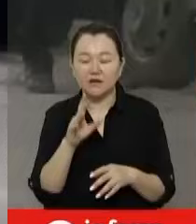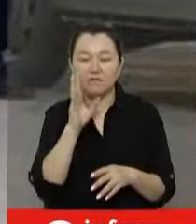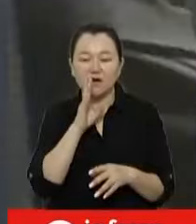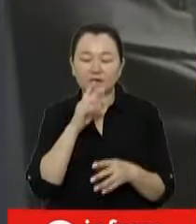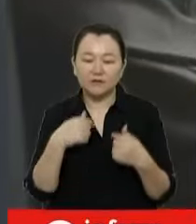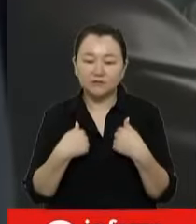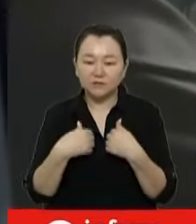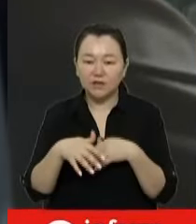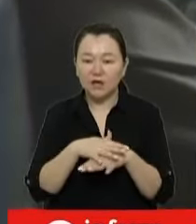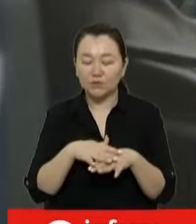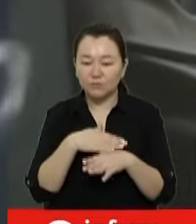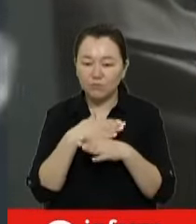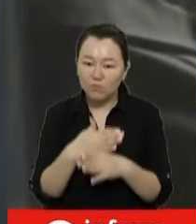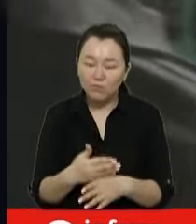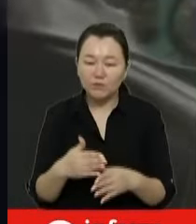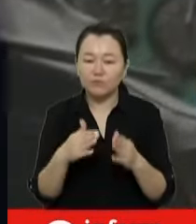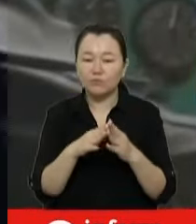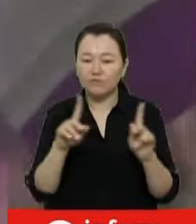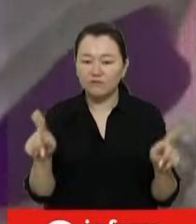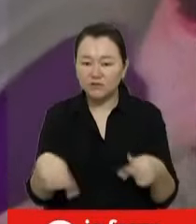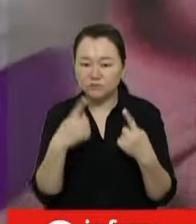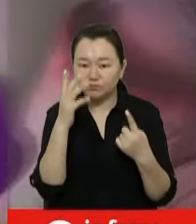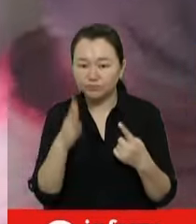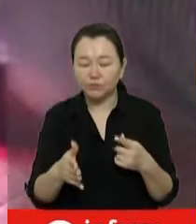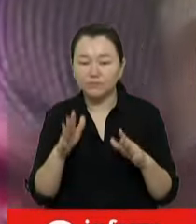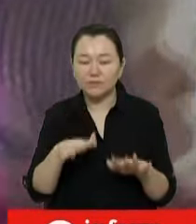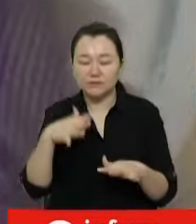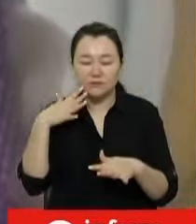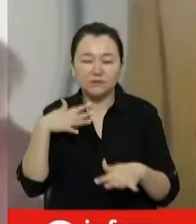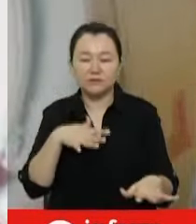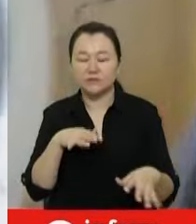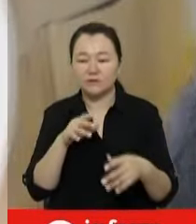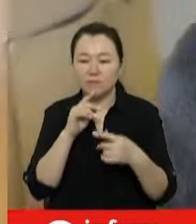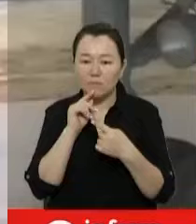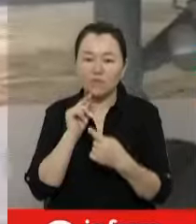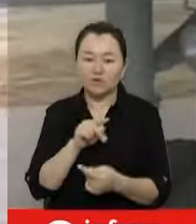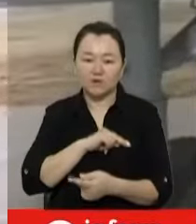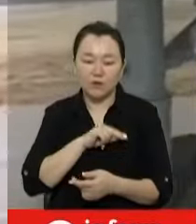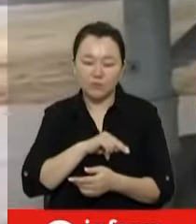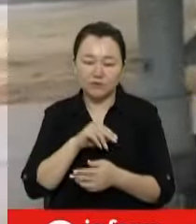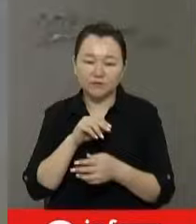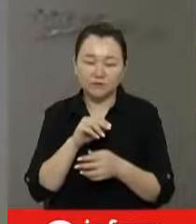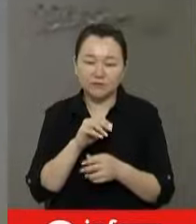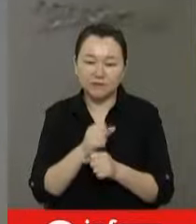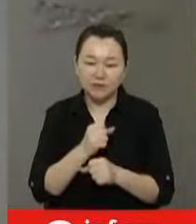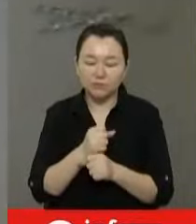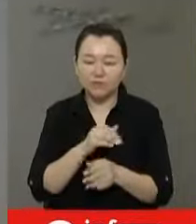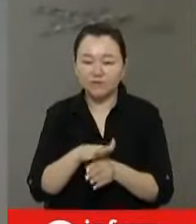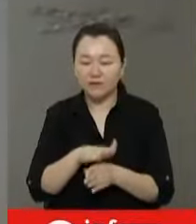көмек беріліп, үйлер қалыпқа келтіріледі деді. Аймақта су тасқынына қарсы жұмыстар әлі де жалғасып жатыр.